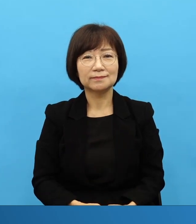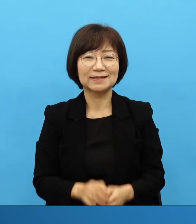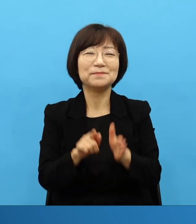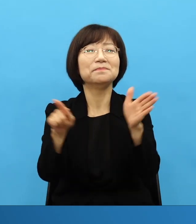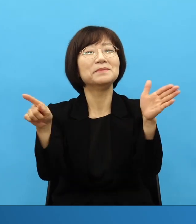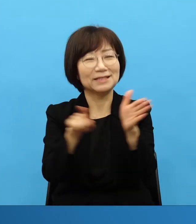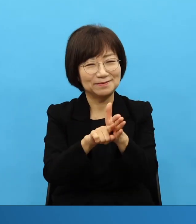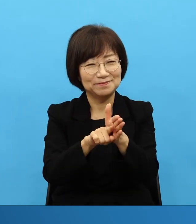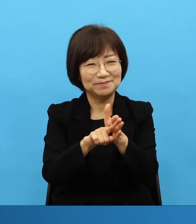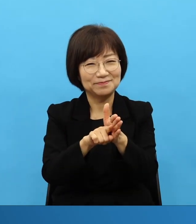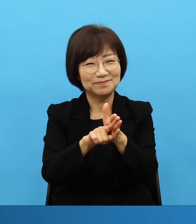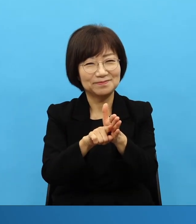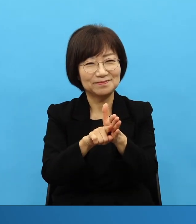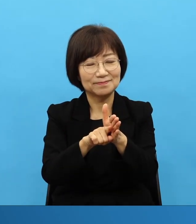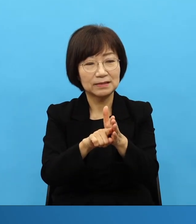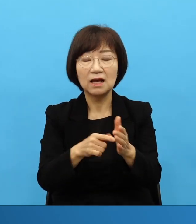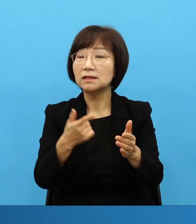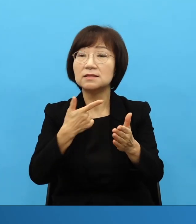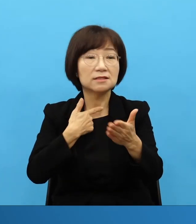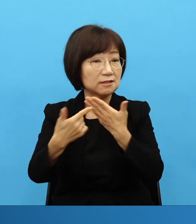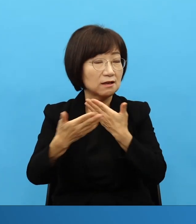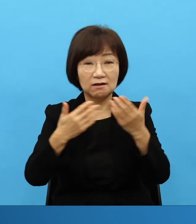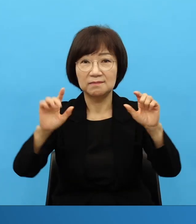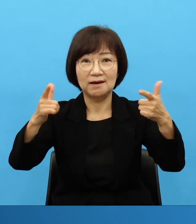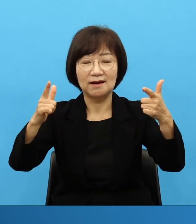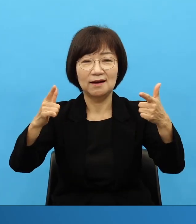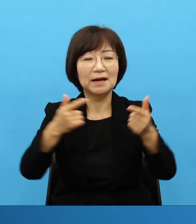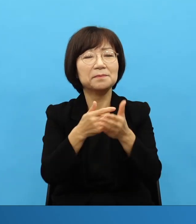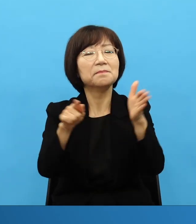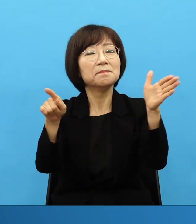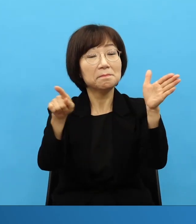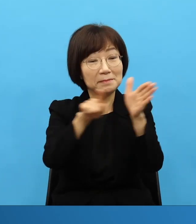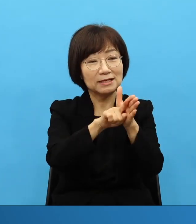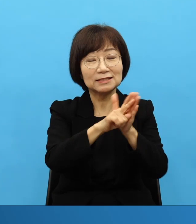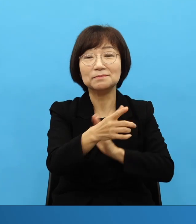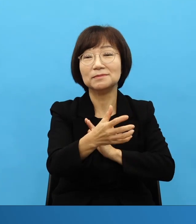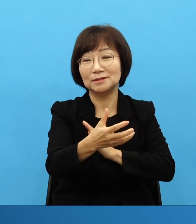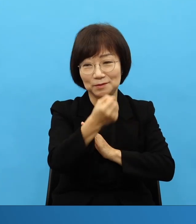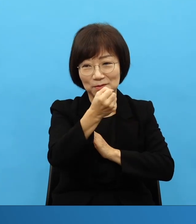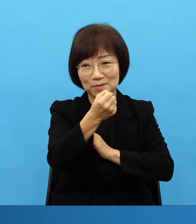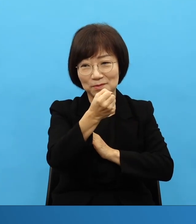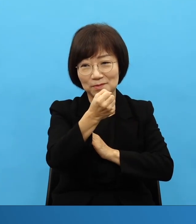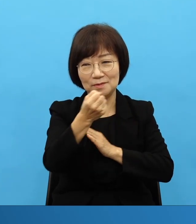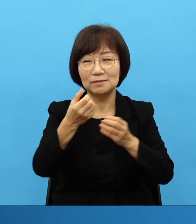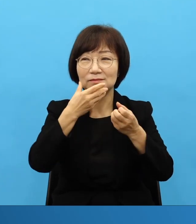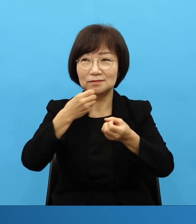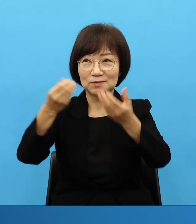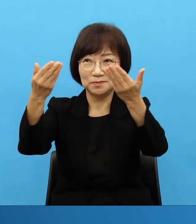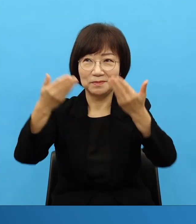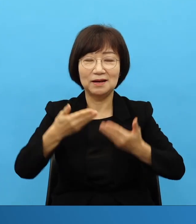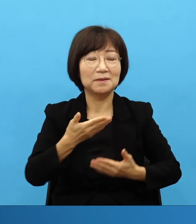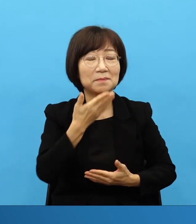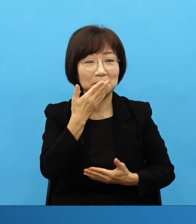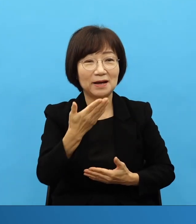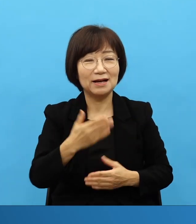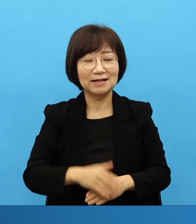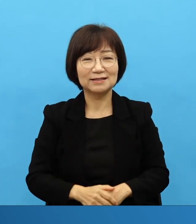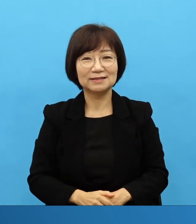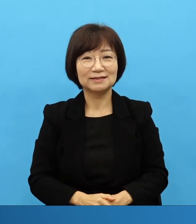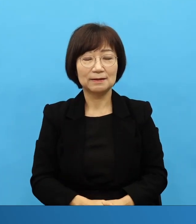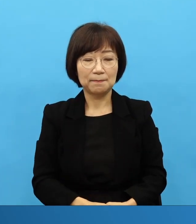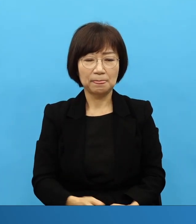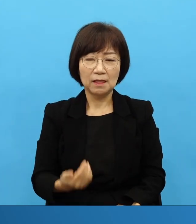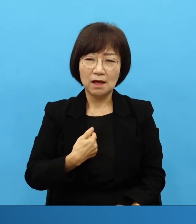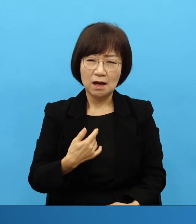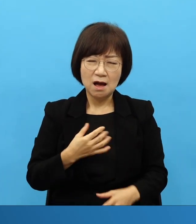왔습니다. Through faith. 체험이 아닙니다. 믿음으로 받는 거예요. It is not through experience. It 왜 is through 믿음으로 faith. 받습니까? Why do we receive it 내가 through faith? 노력을 해서 될